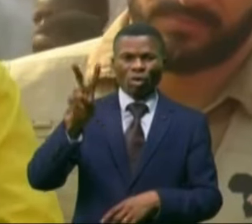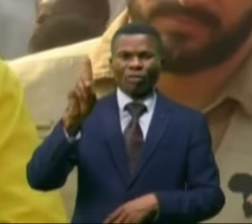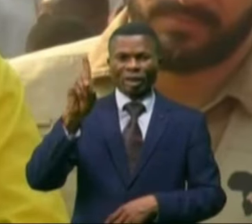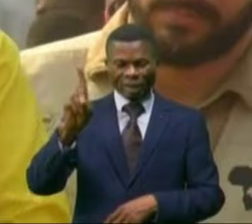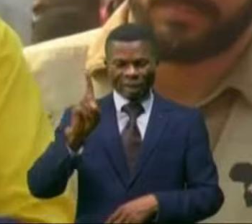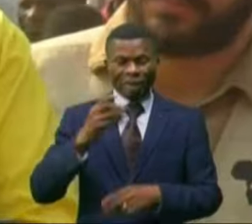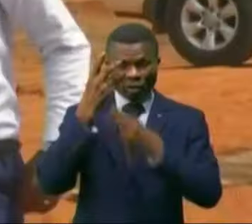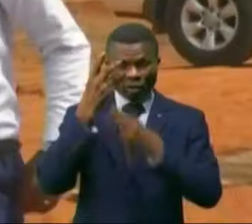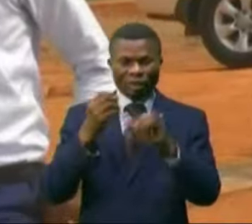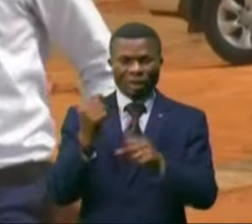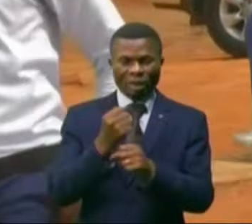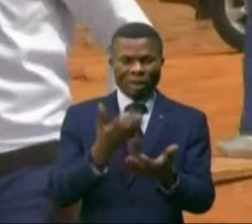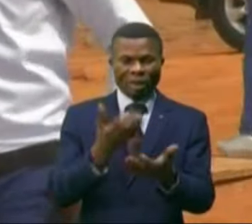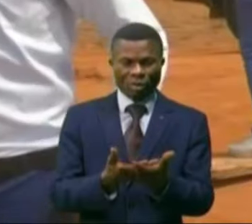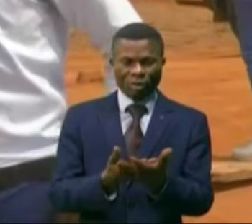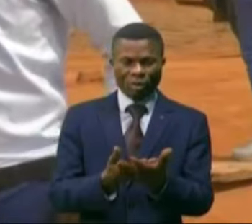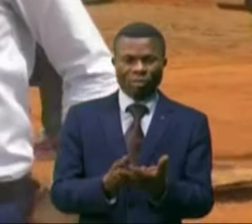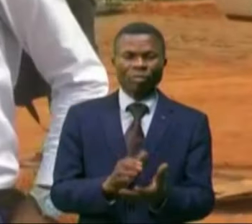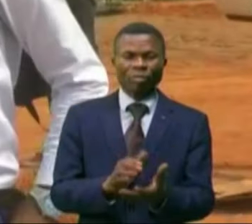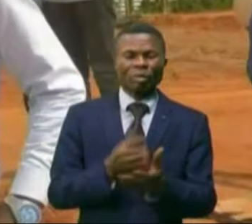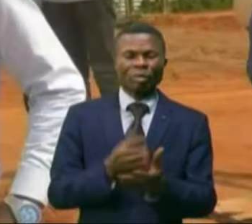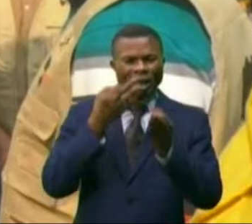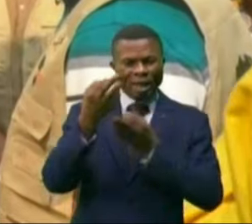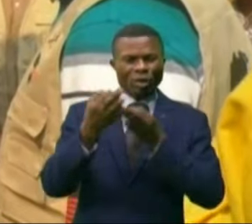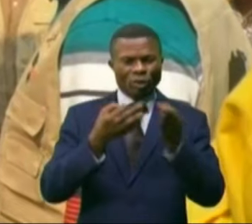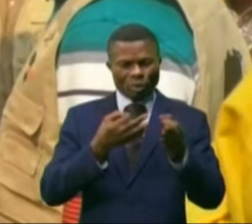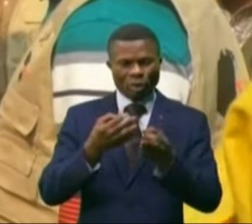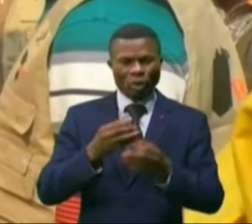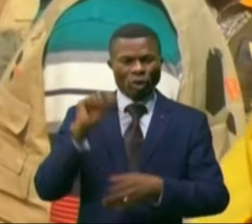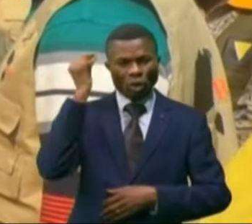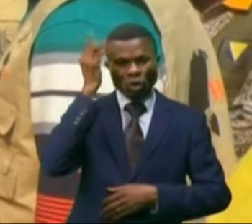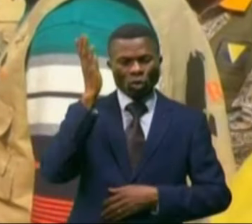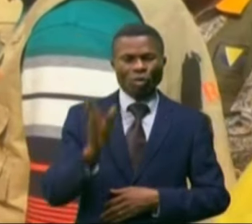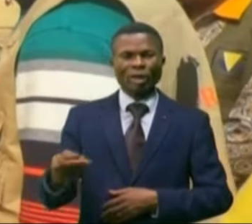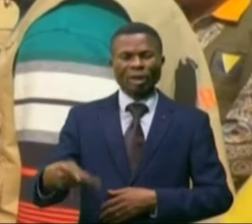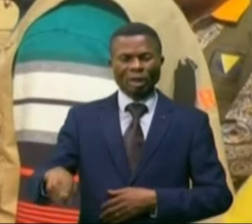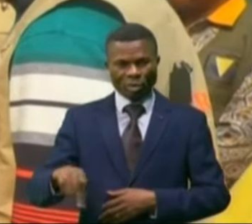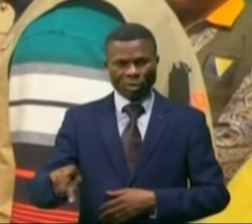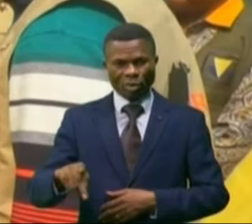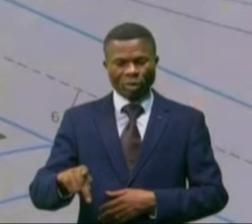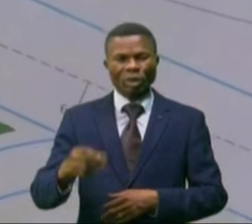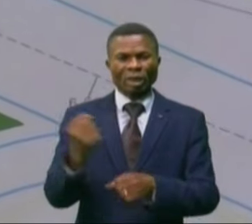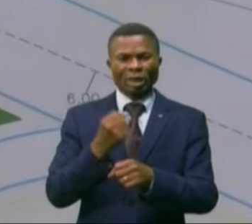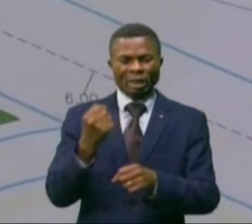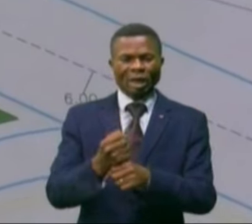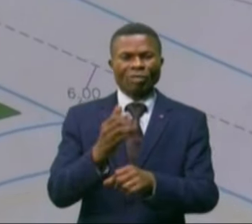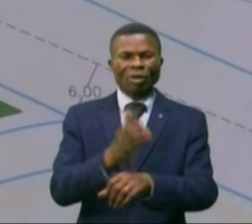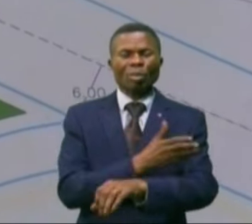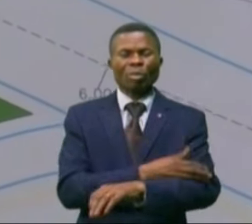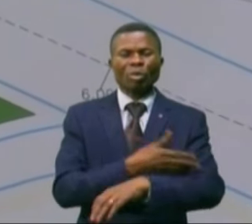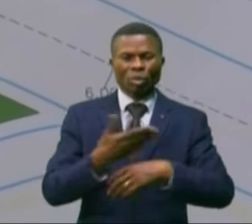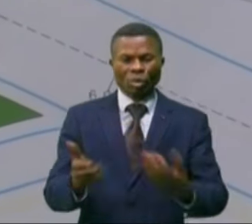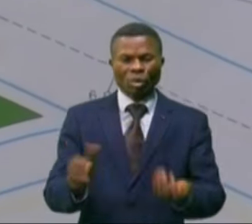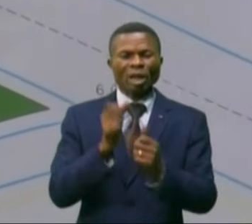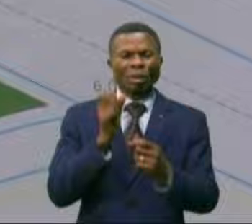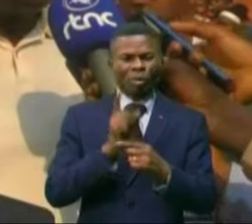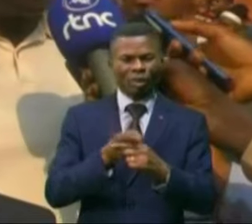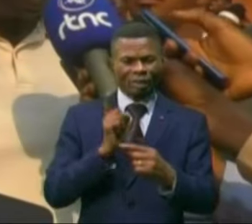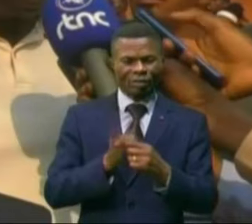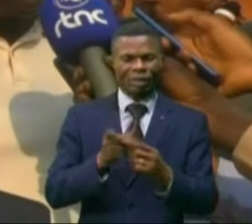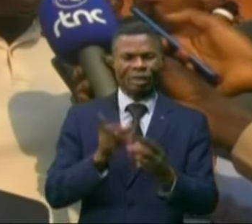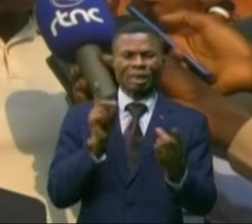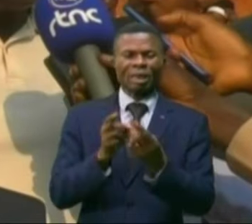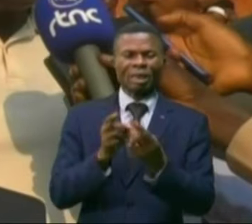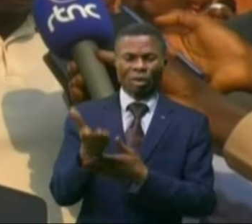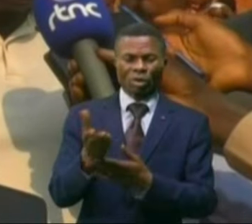Marcel Mbikaï a donné des explications au gouverneur de province sur l'évolution des travaux et les difficultés rencontrées. Les